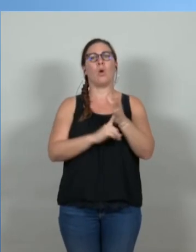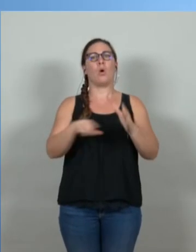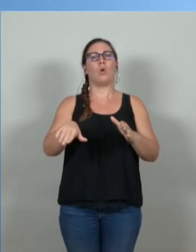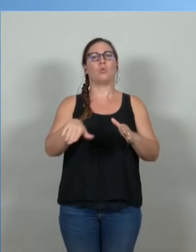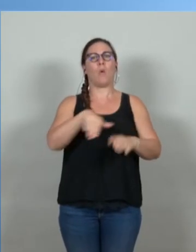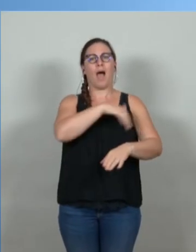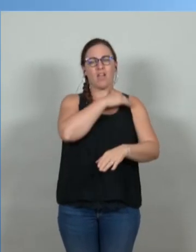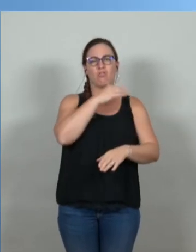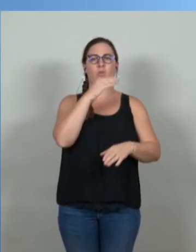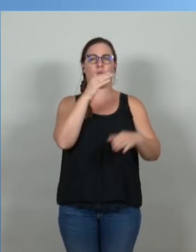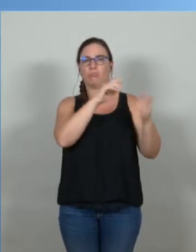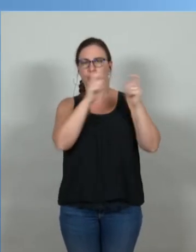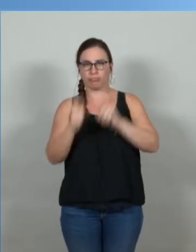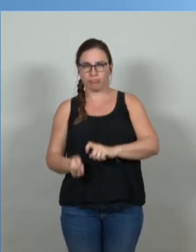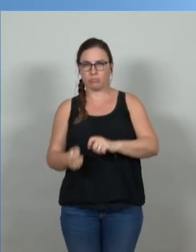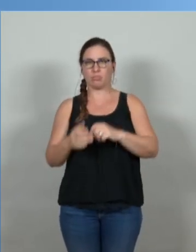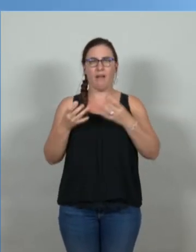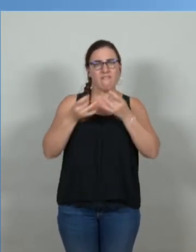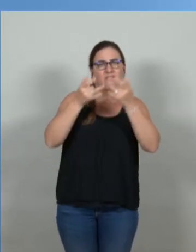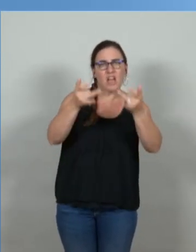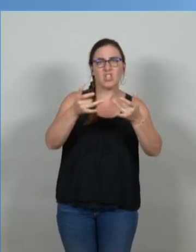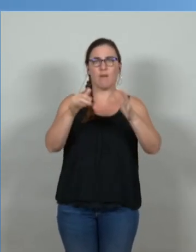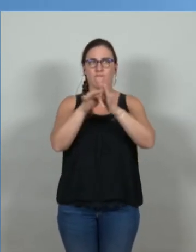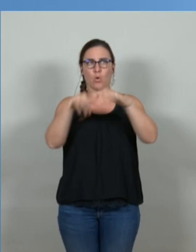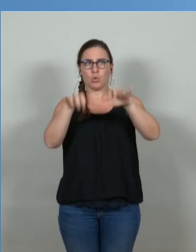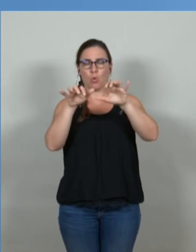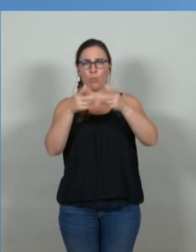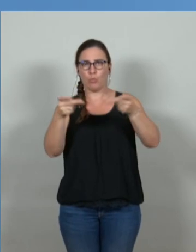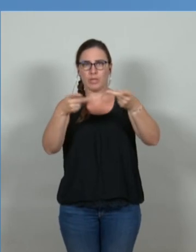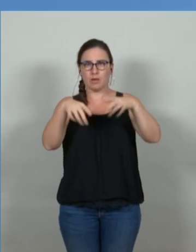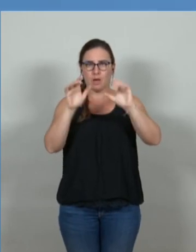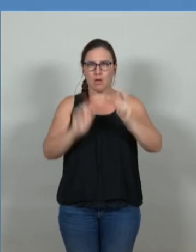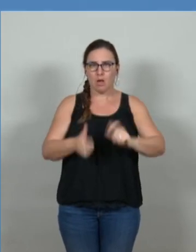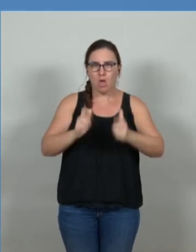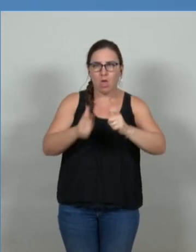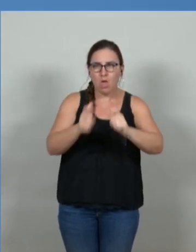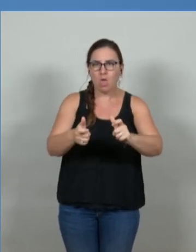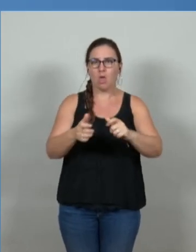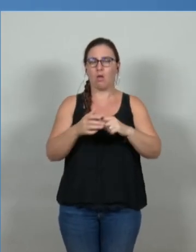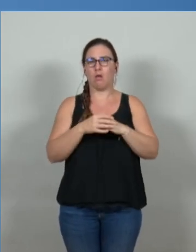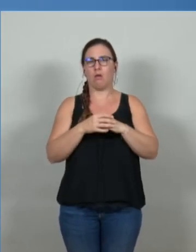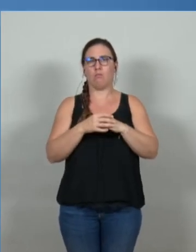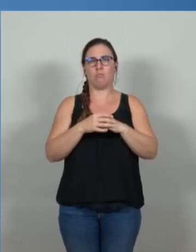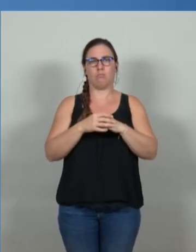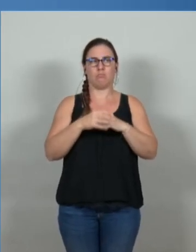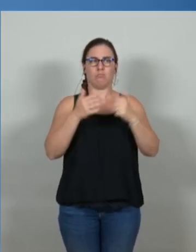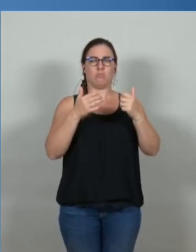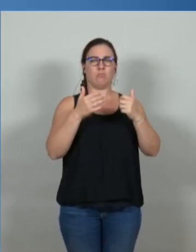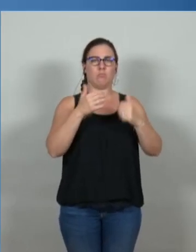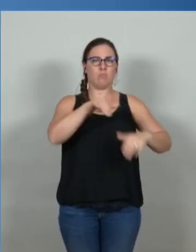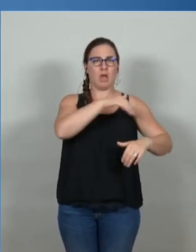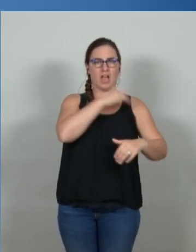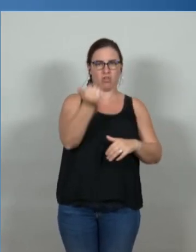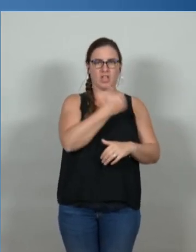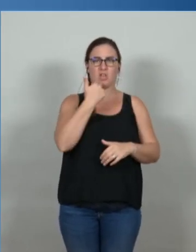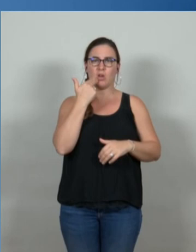et des agentes fragiliser la fonction publique avec un statut protecteur pour les agents et agentes et